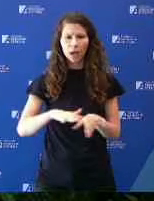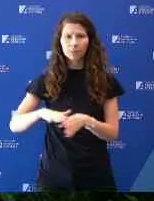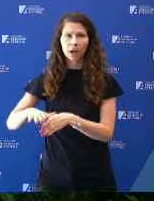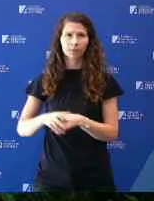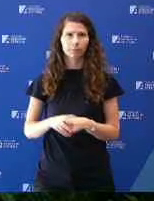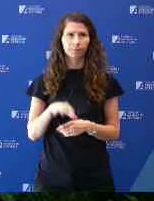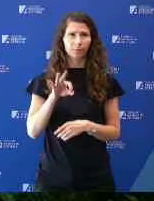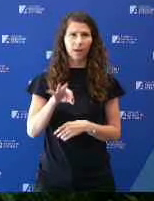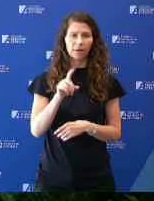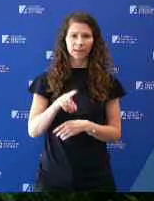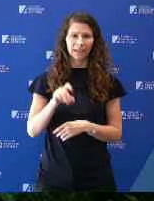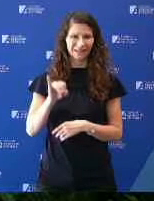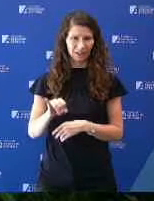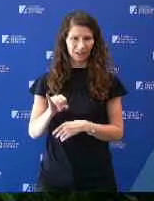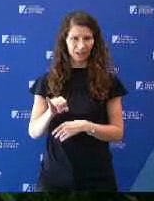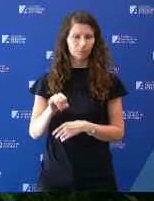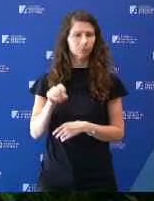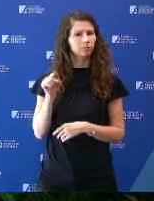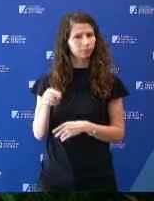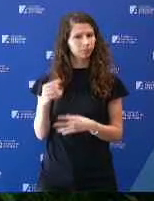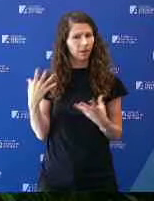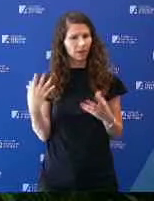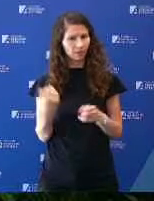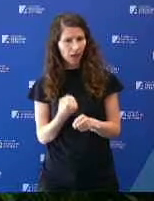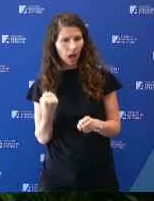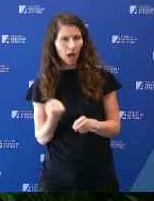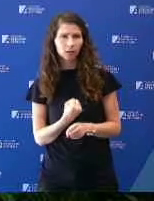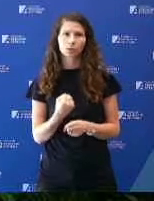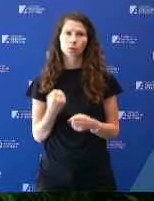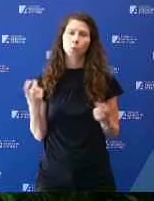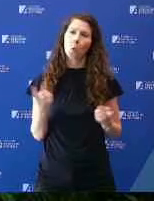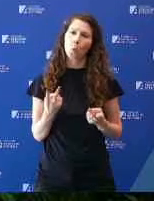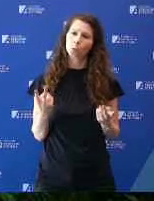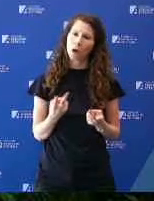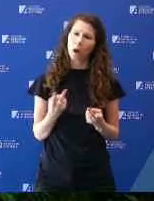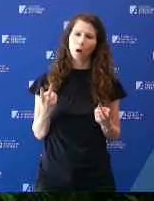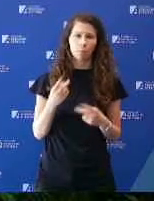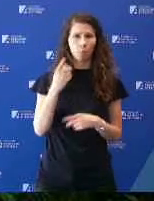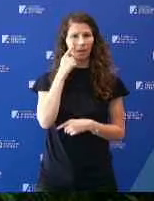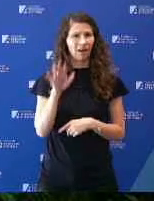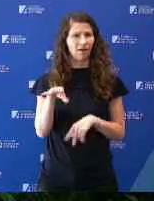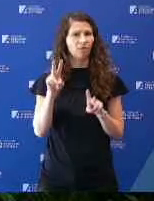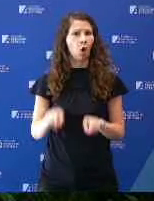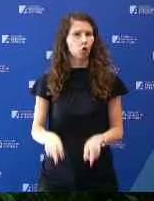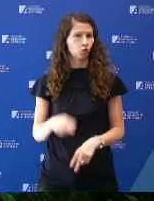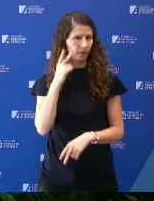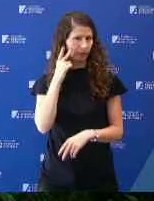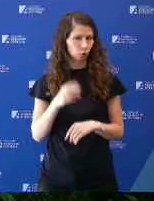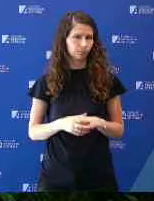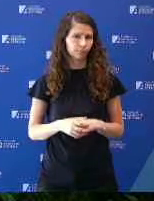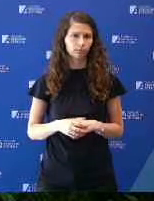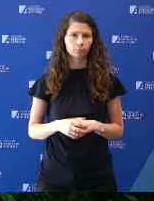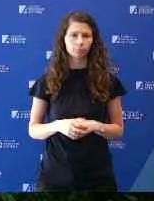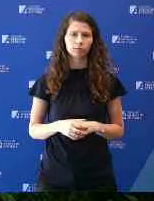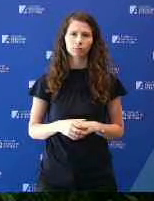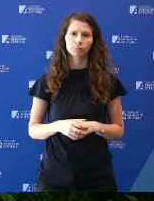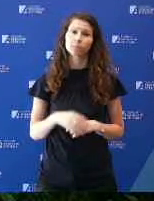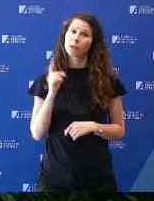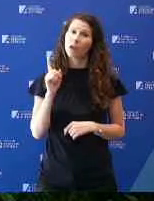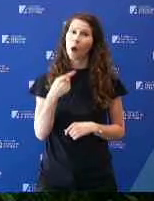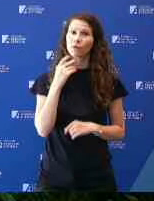FZI eben aktiv ist und woran es eben aktuell forscht und auch um zeigen zu können,